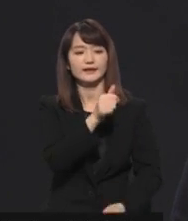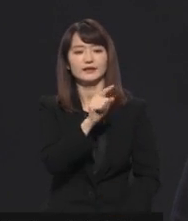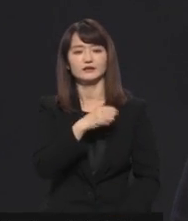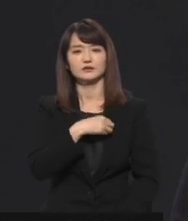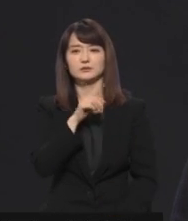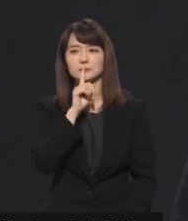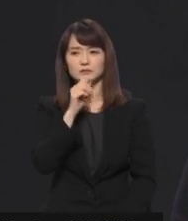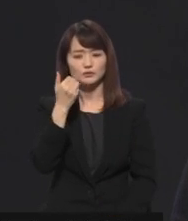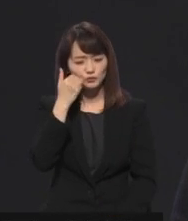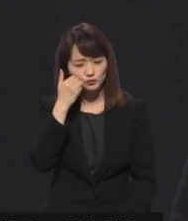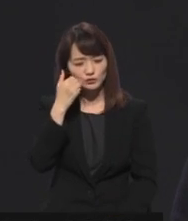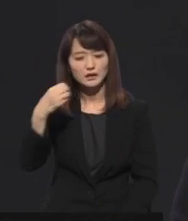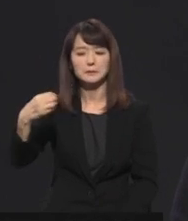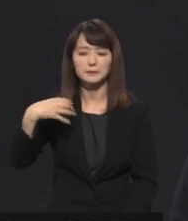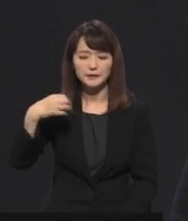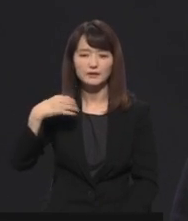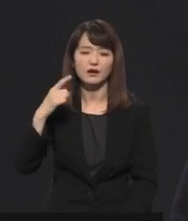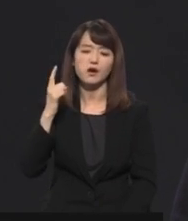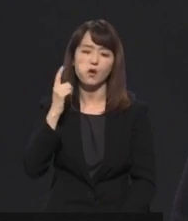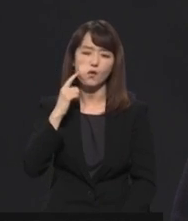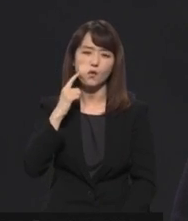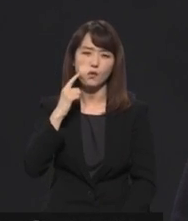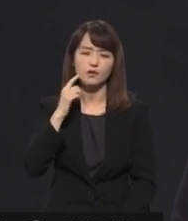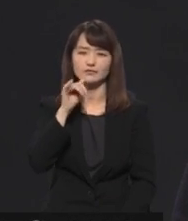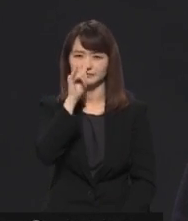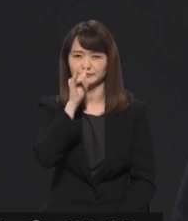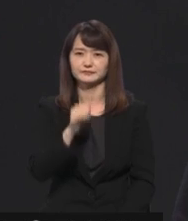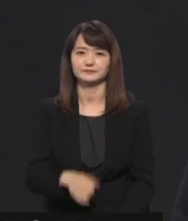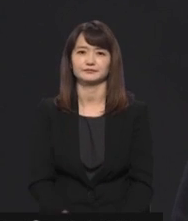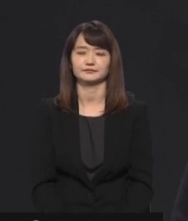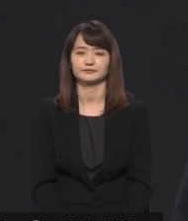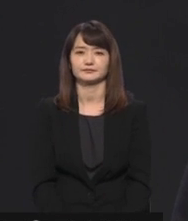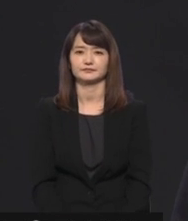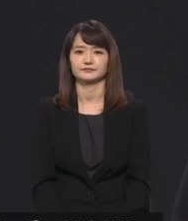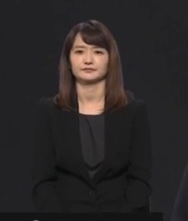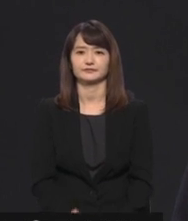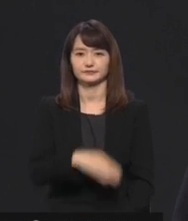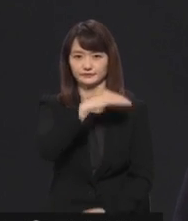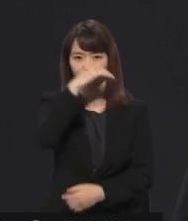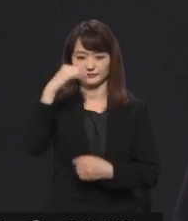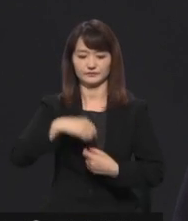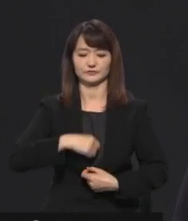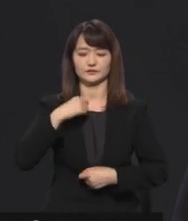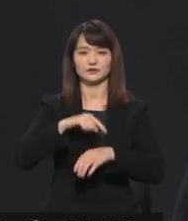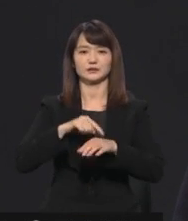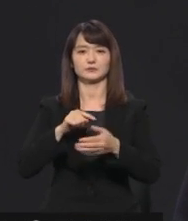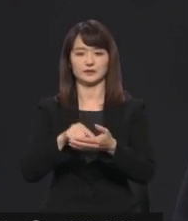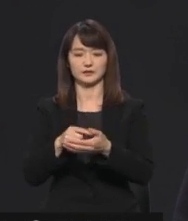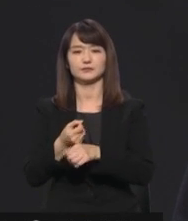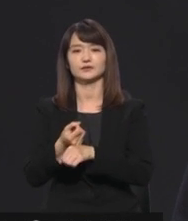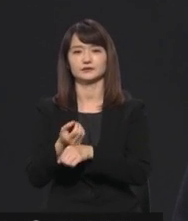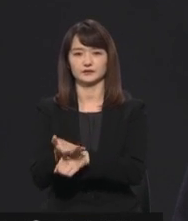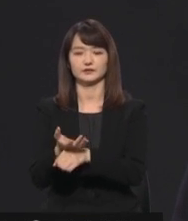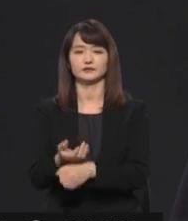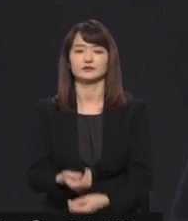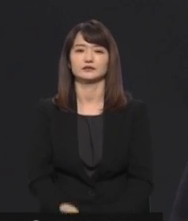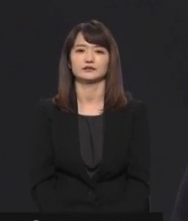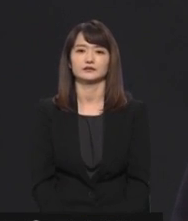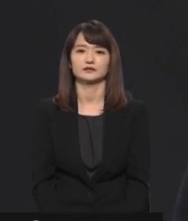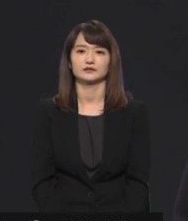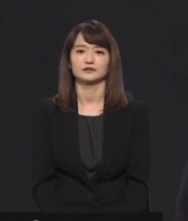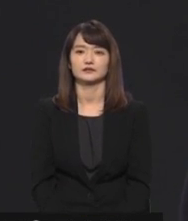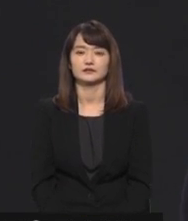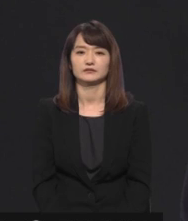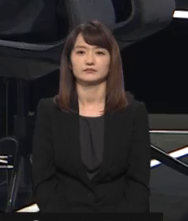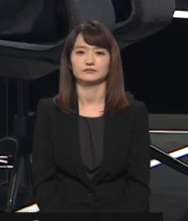종각 그런 얘기를 했으면 뻐 의 가능성이 크다 뭐 이런 얘기를 하 택에 원이 솔직한 마음들이 전했다 생각합니다 예 일단 세상에